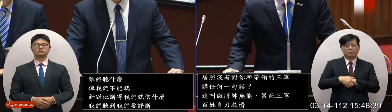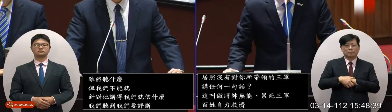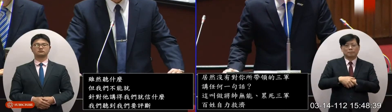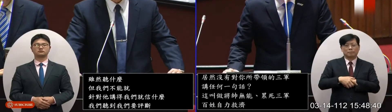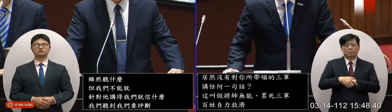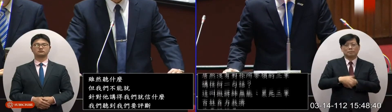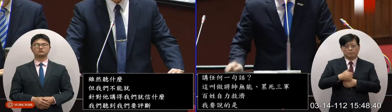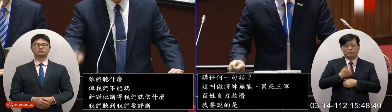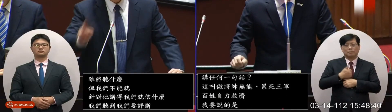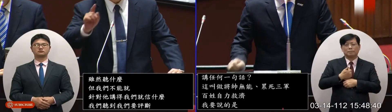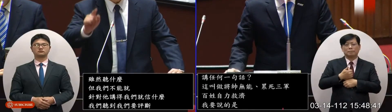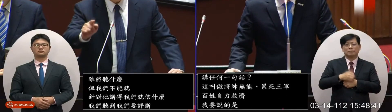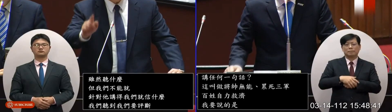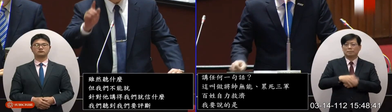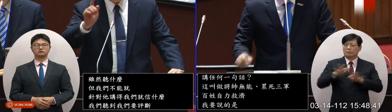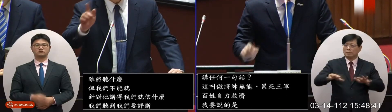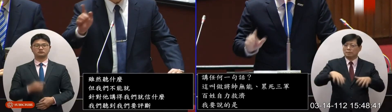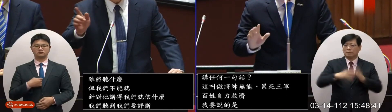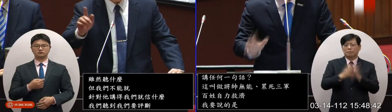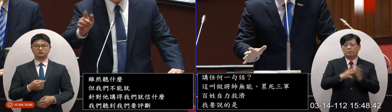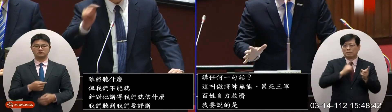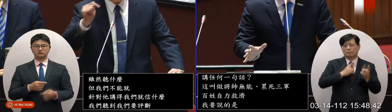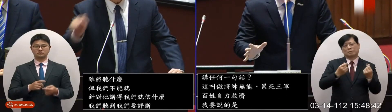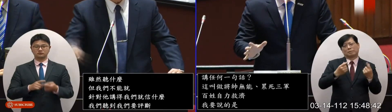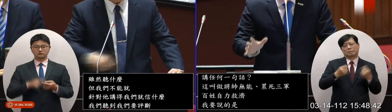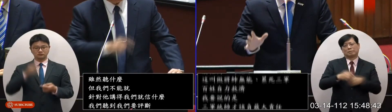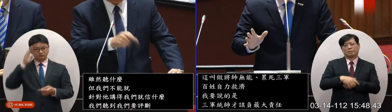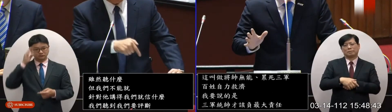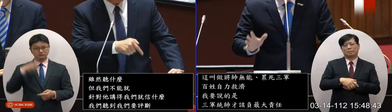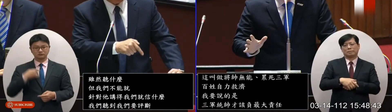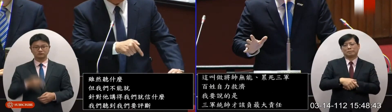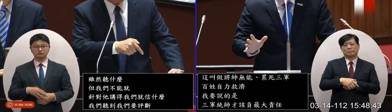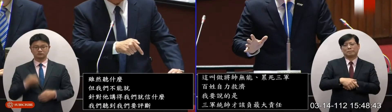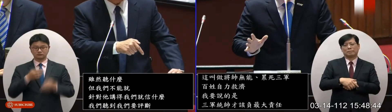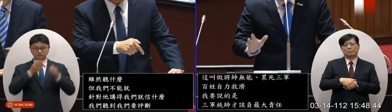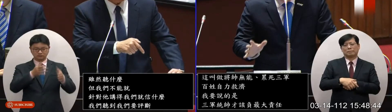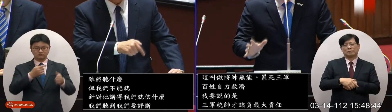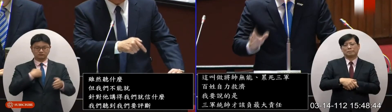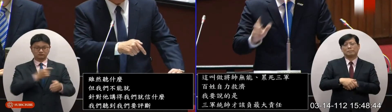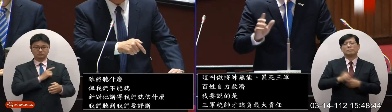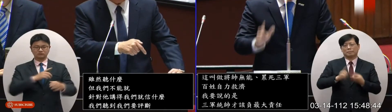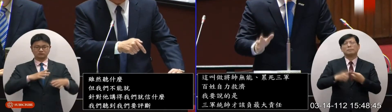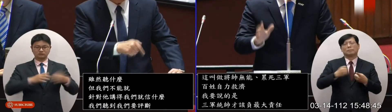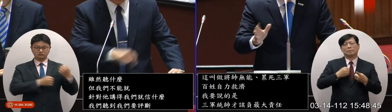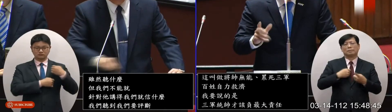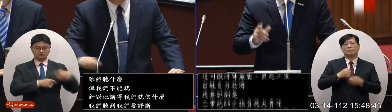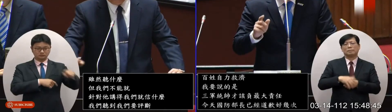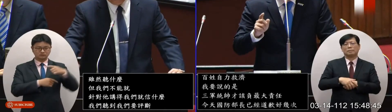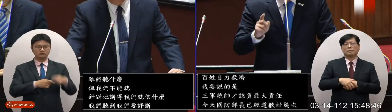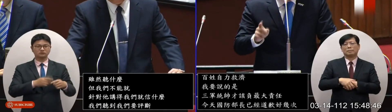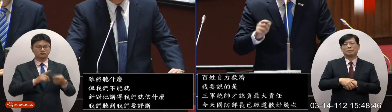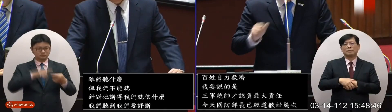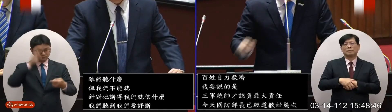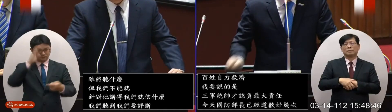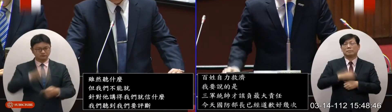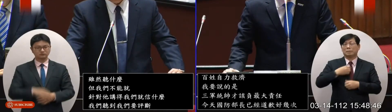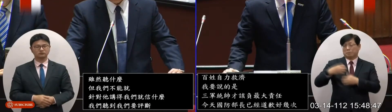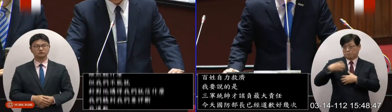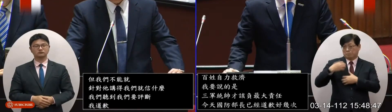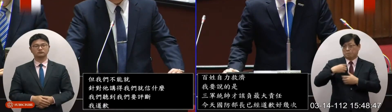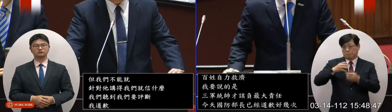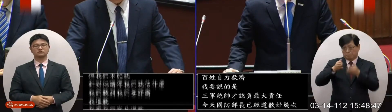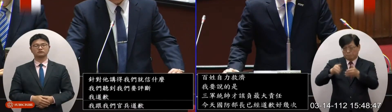了啦。阿兵哥没肉吃，你也道歉嘛，哈！ 我跟我们官兵道歉了。我 对，我知道你就是因为跟官兵道歉